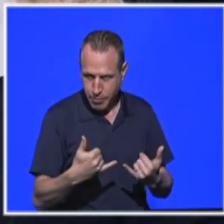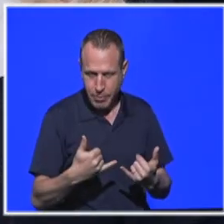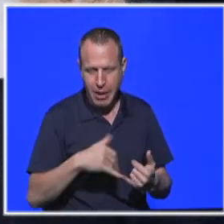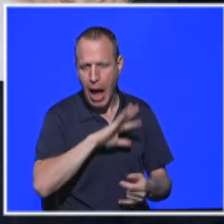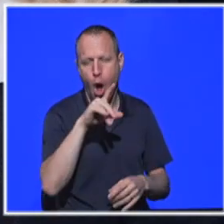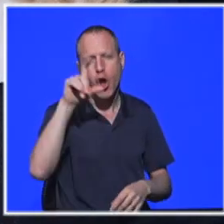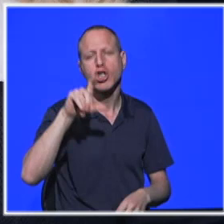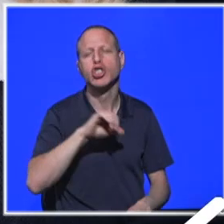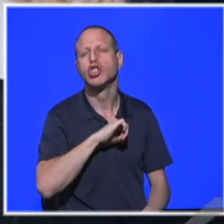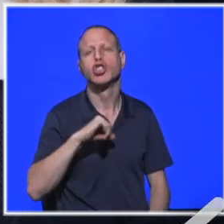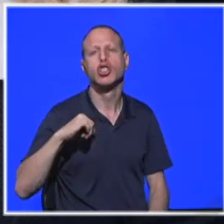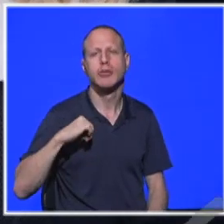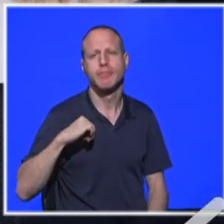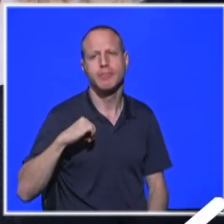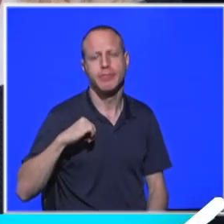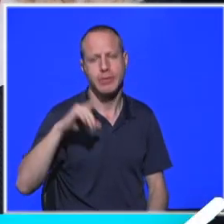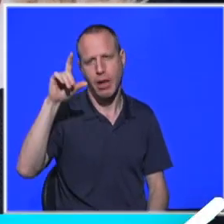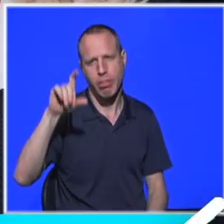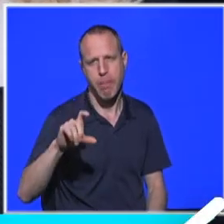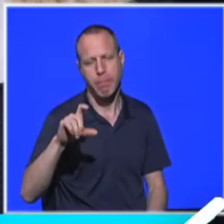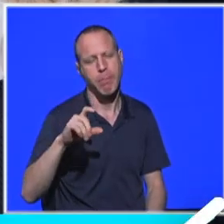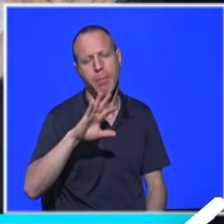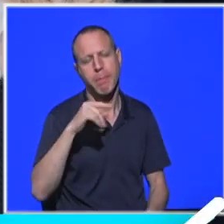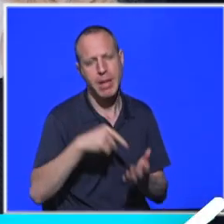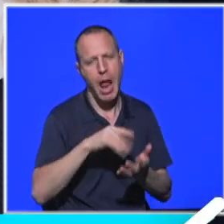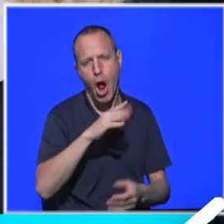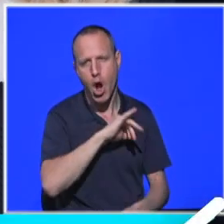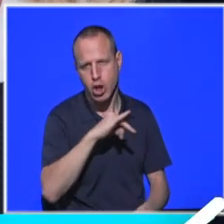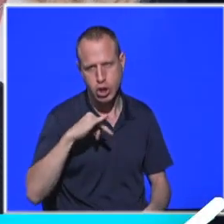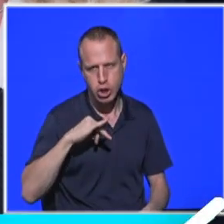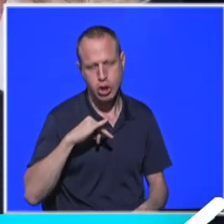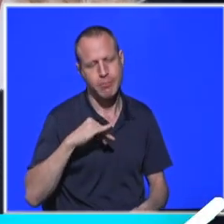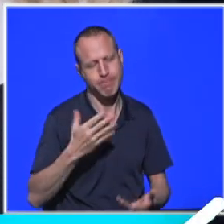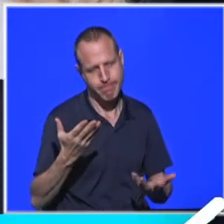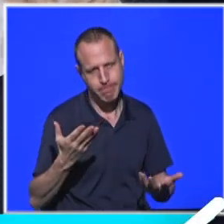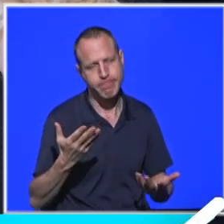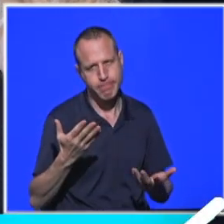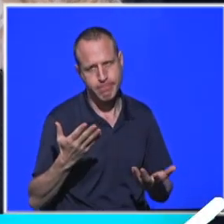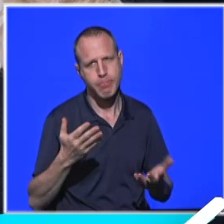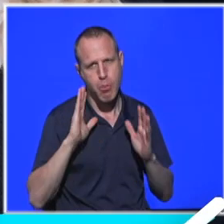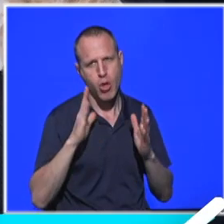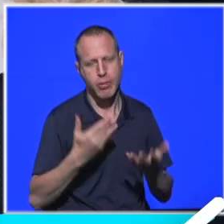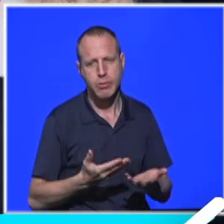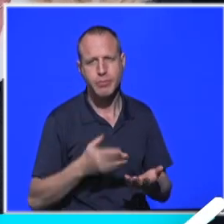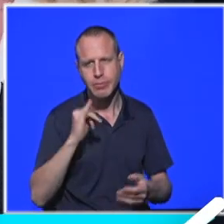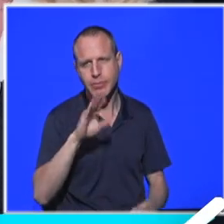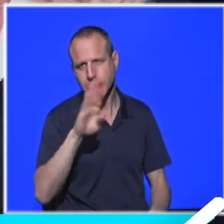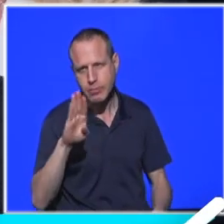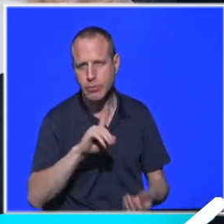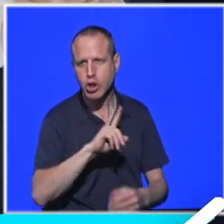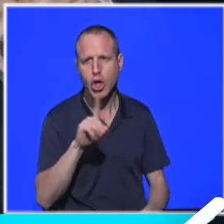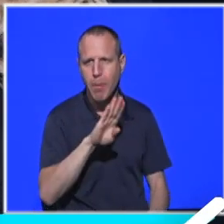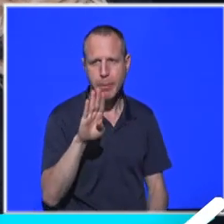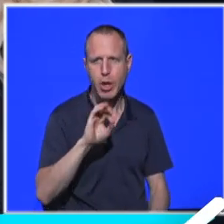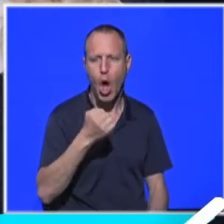הוא פרסונלי, ומכיוון שהוא הכל פרסונלי, אז הוא גם הופך להיות למאוד אישי. זה כן ביבי, לא ביבי,